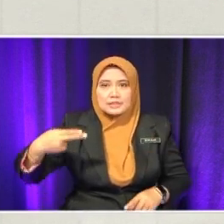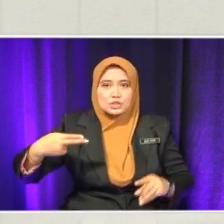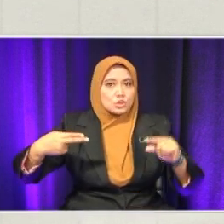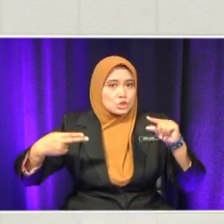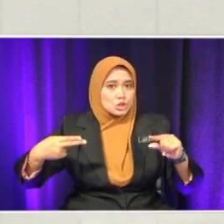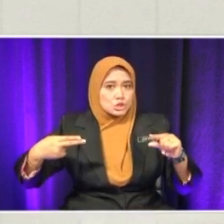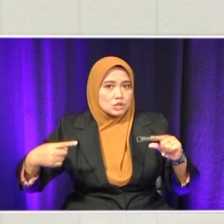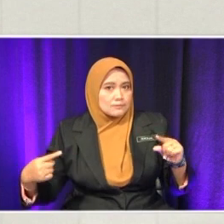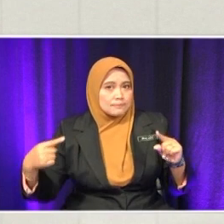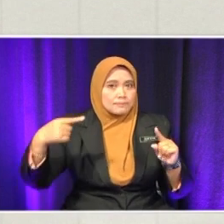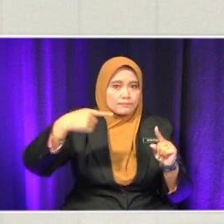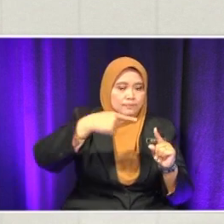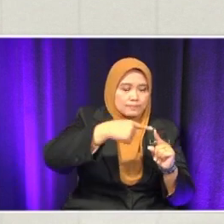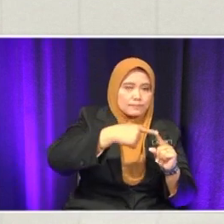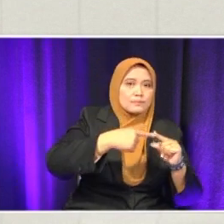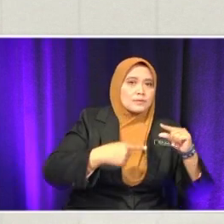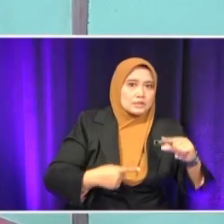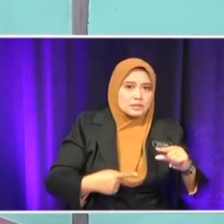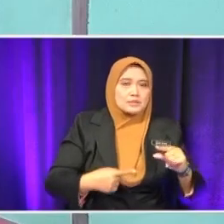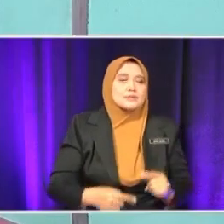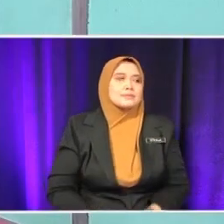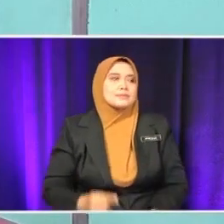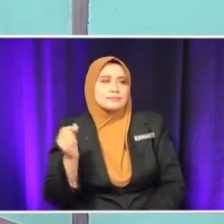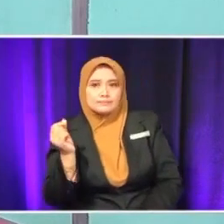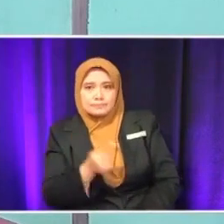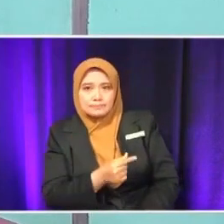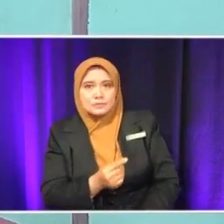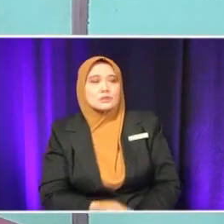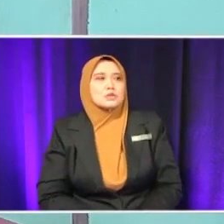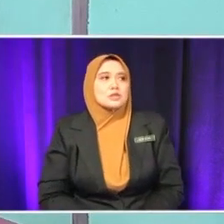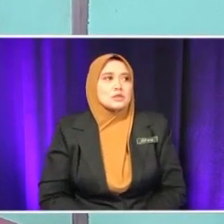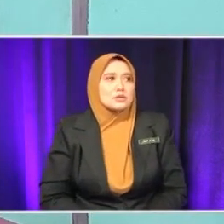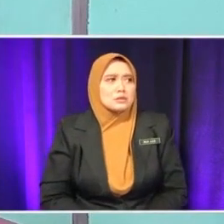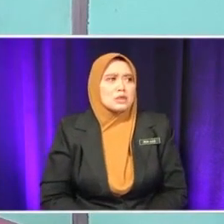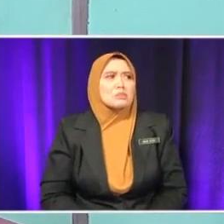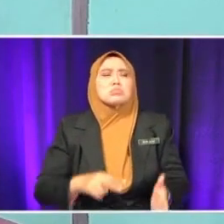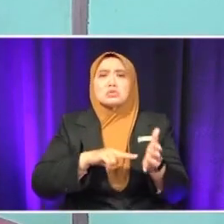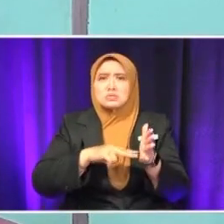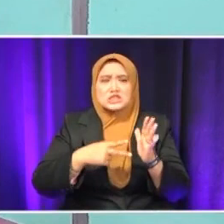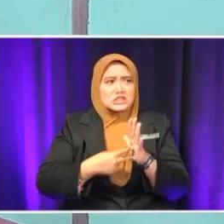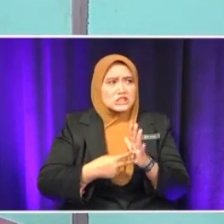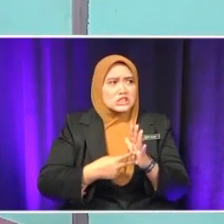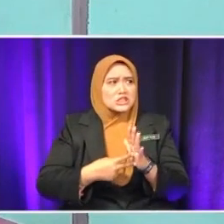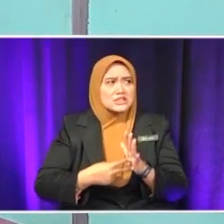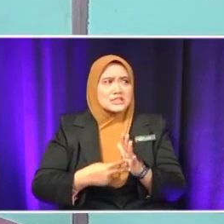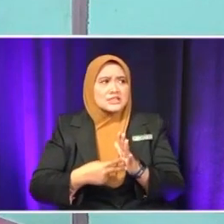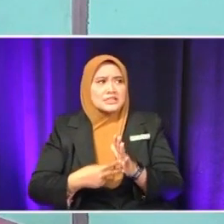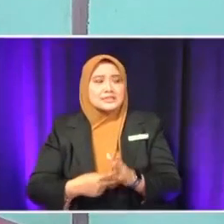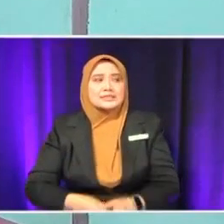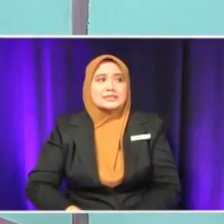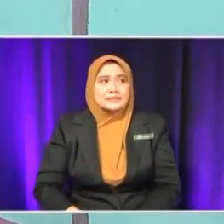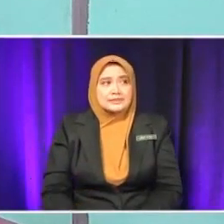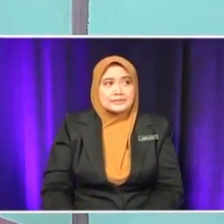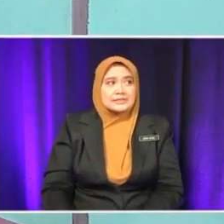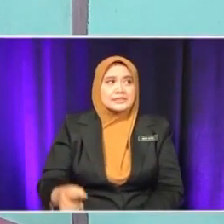apa maksud ini. D in E 2, degree in iaitu masuk,